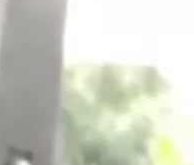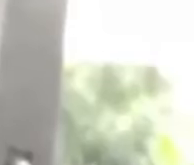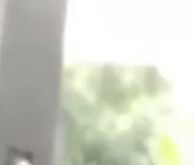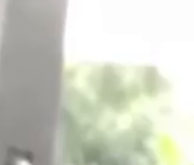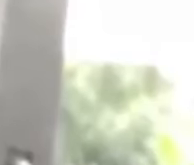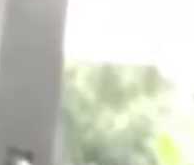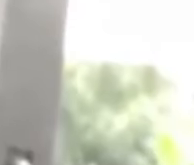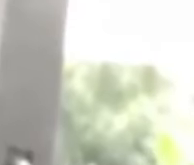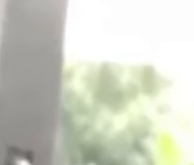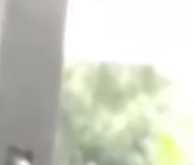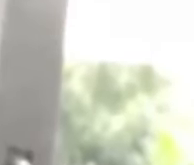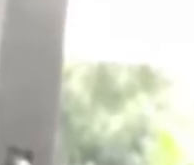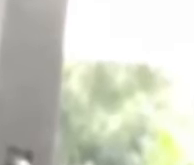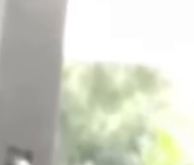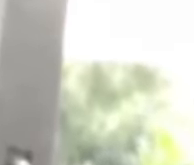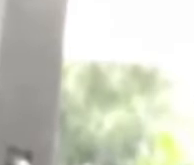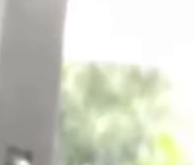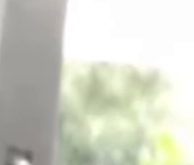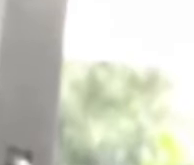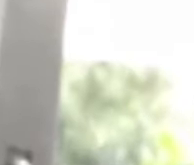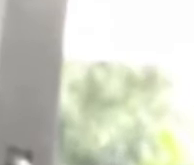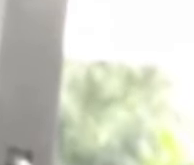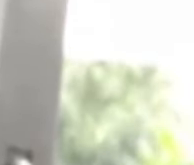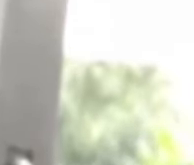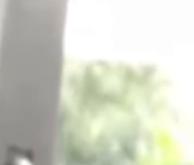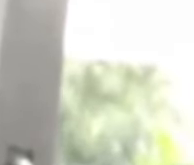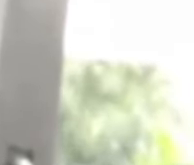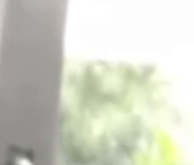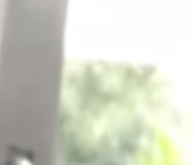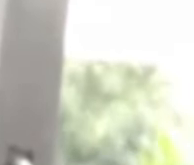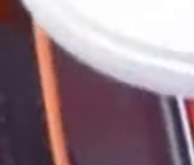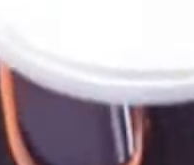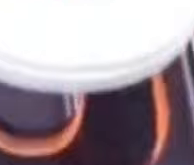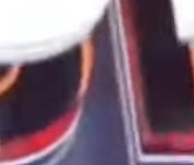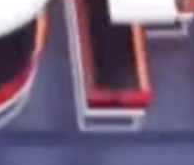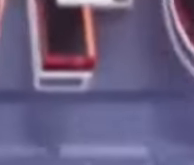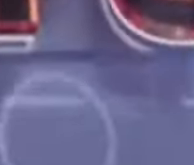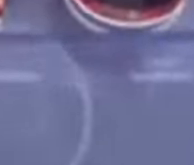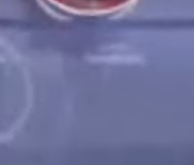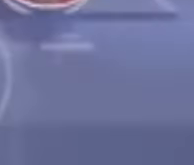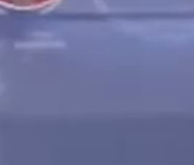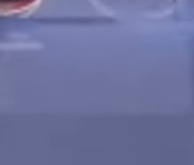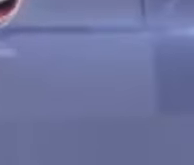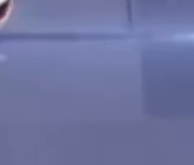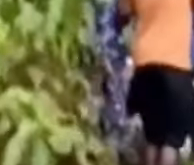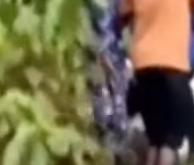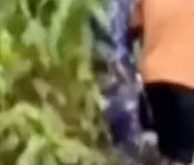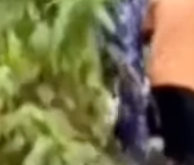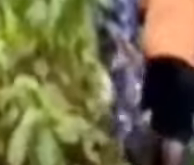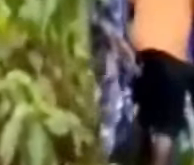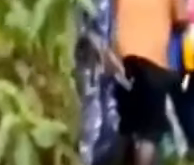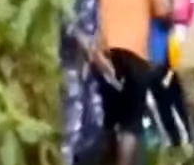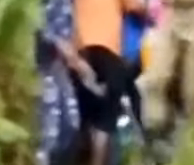We shall stand with you in the absence of your family head.